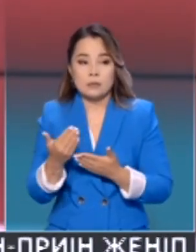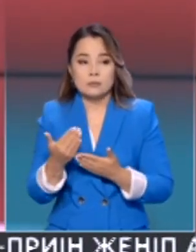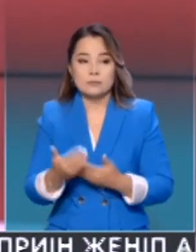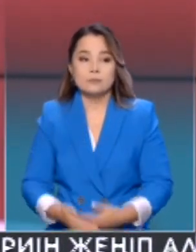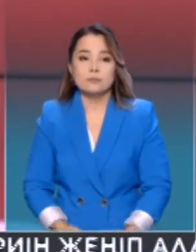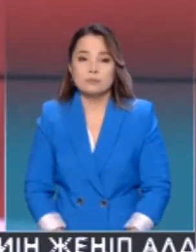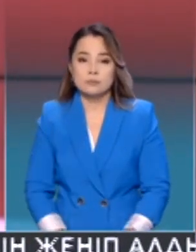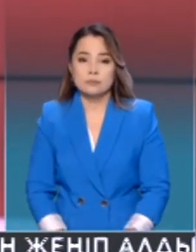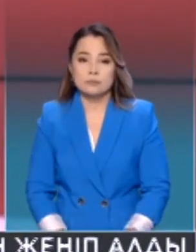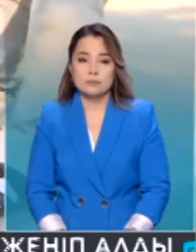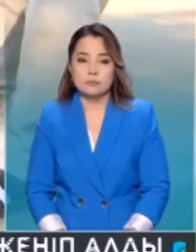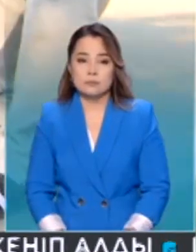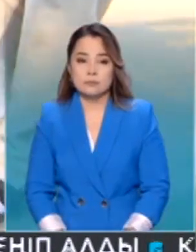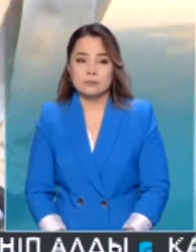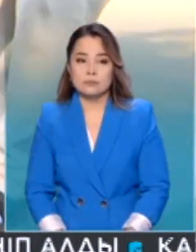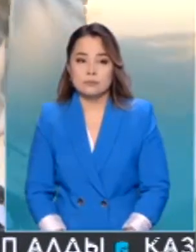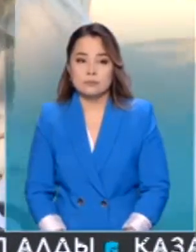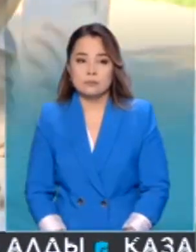айтады.